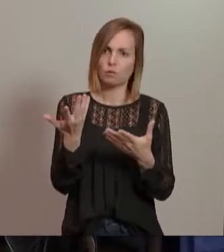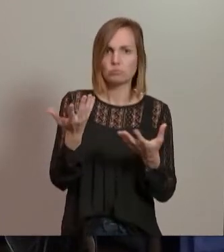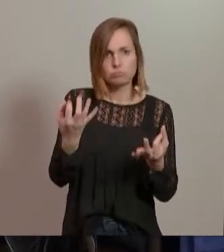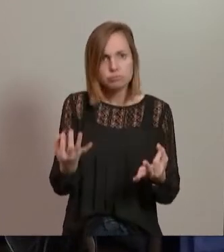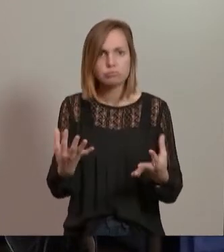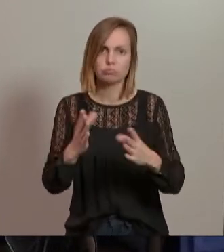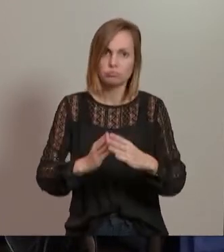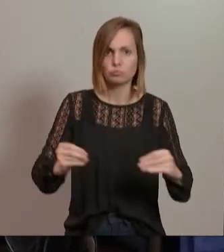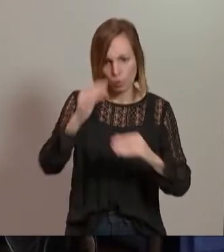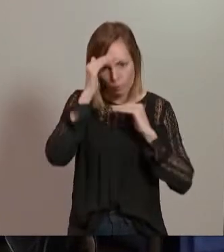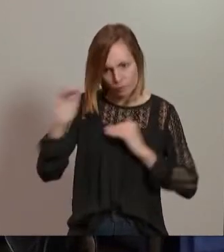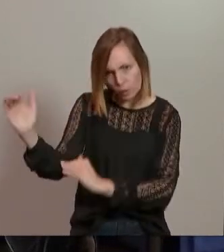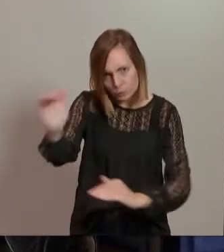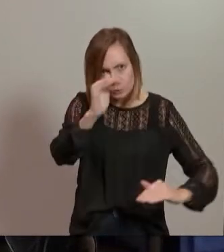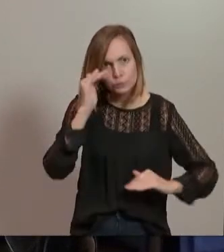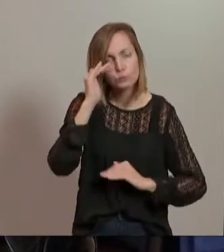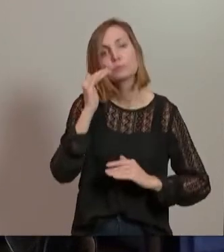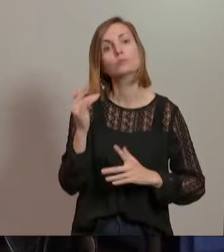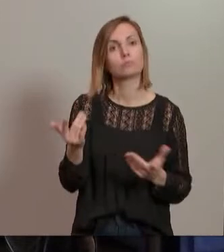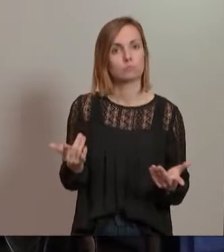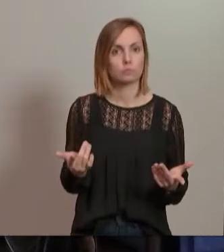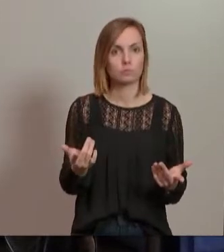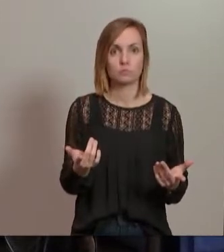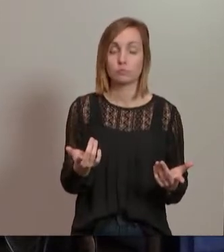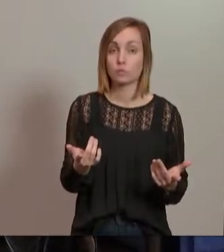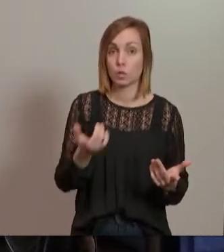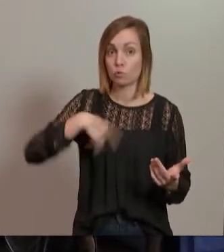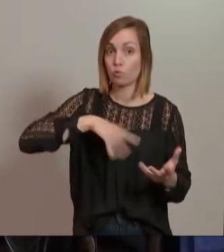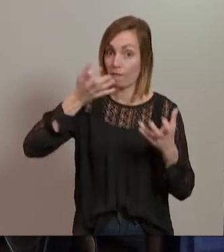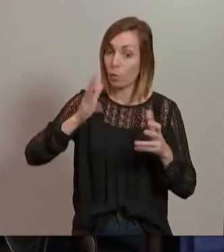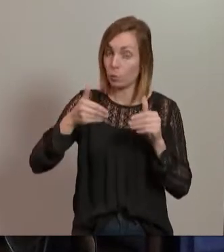confiance et sur lequel nous souhaitons vraiment travailler